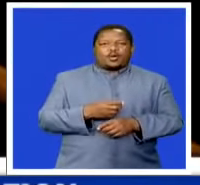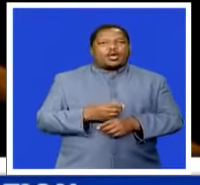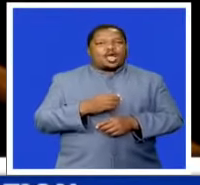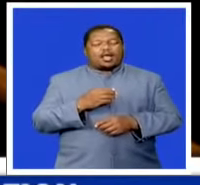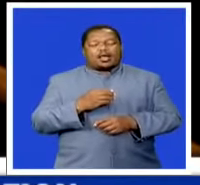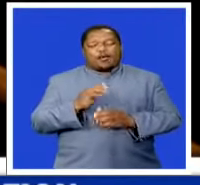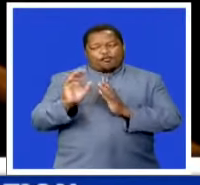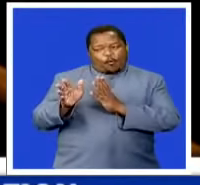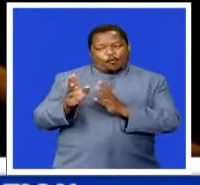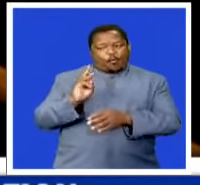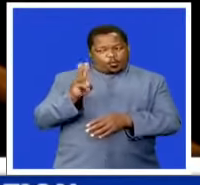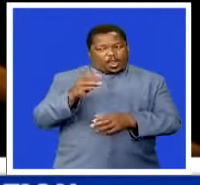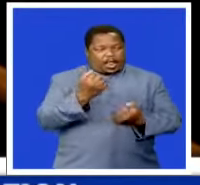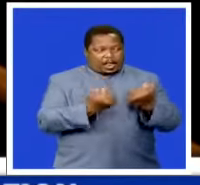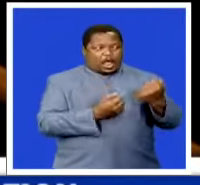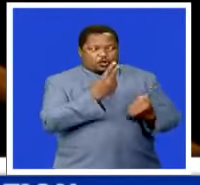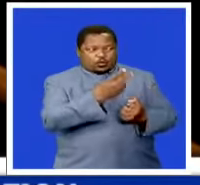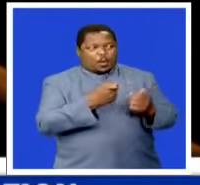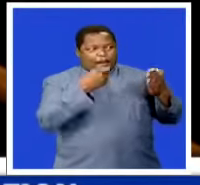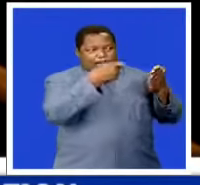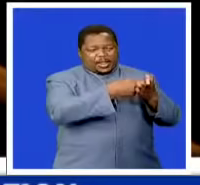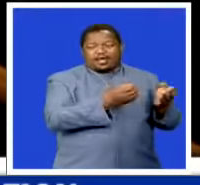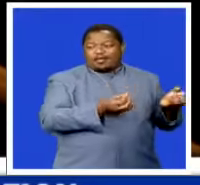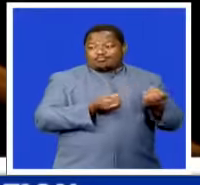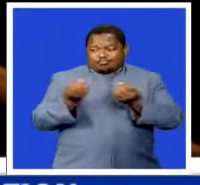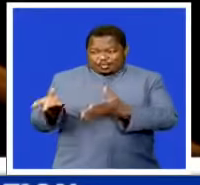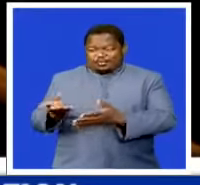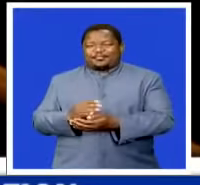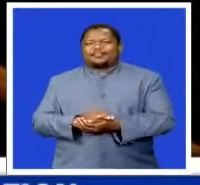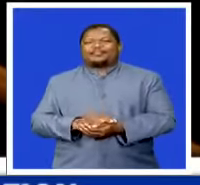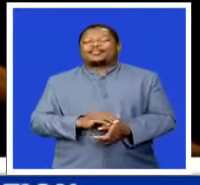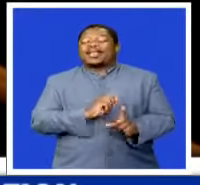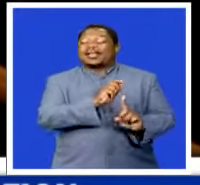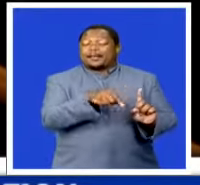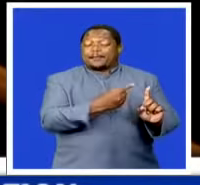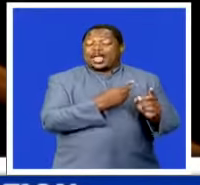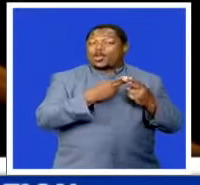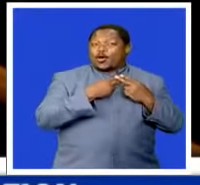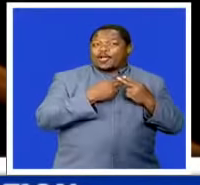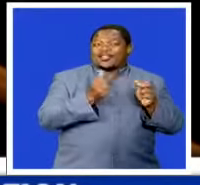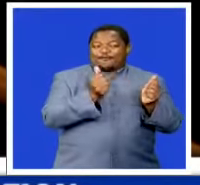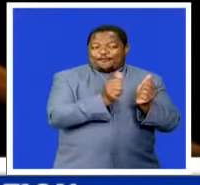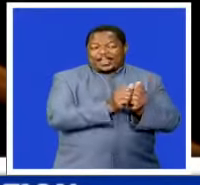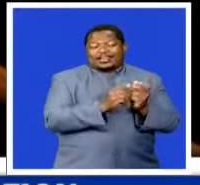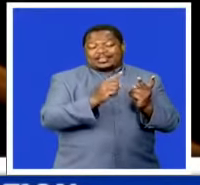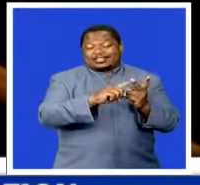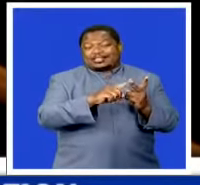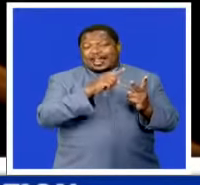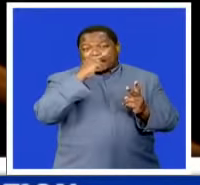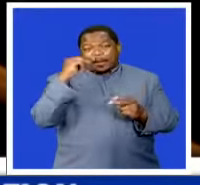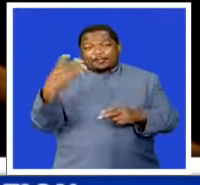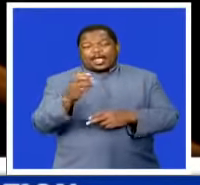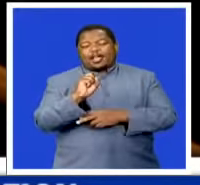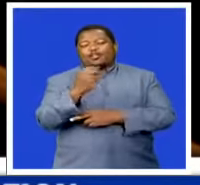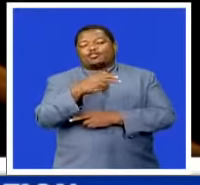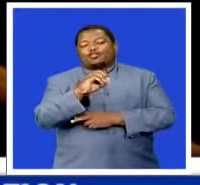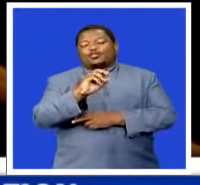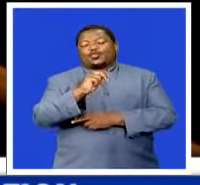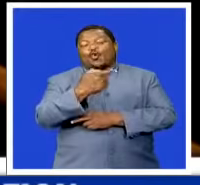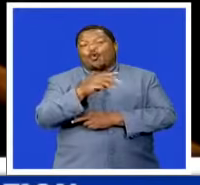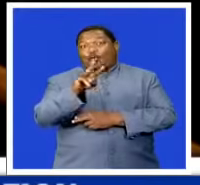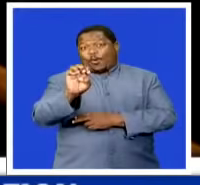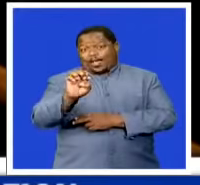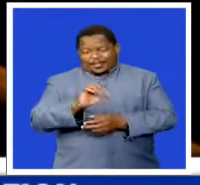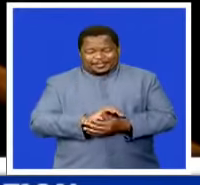ukuthi wawenda nabhekithemba Jabulani Shongwe. Umbuso aphikisa lesicelo samnisi uthi usaphenya